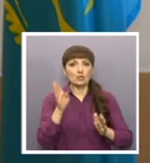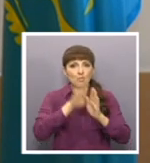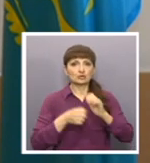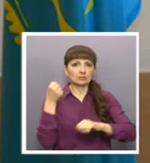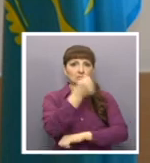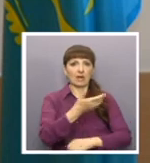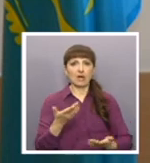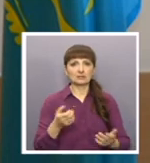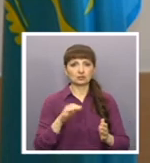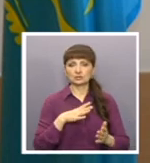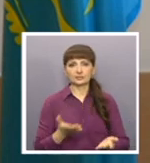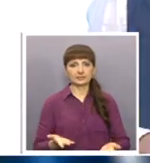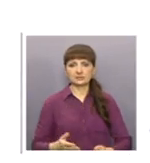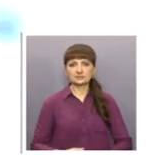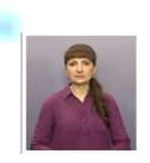по пятачку.